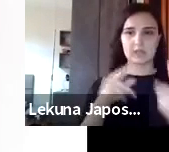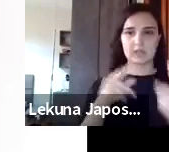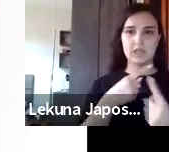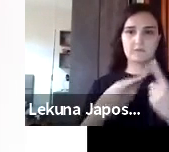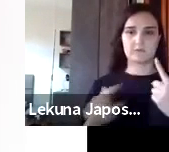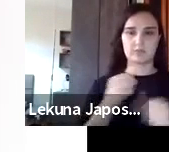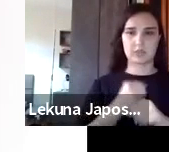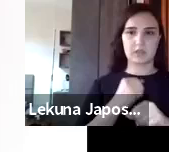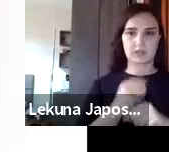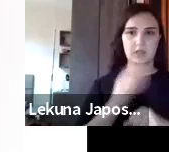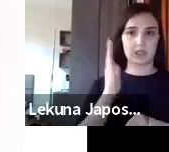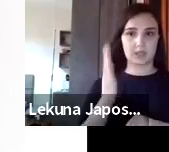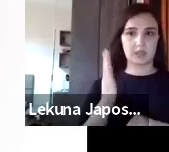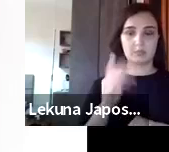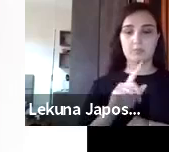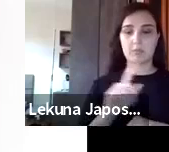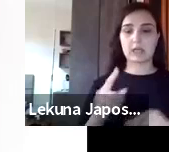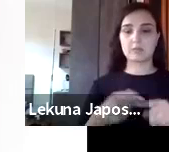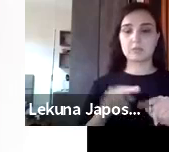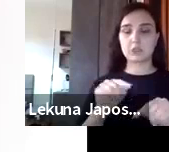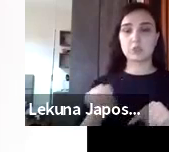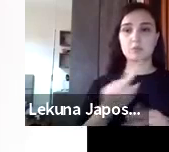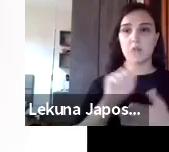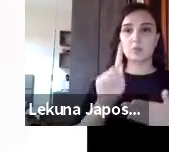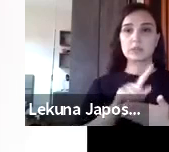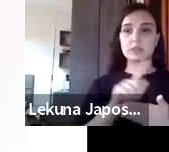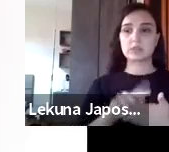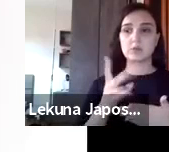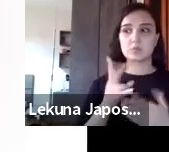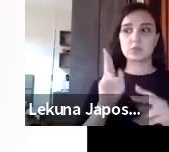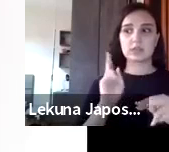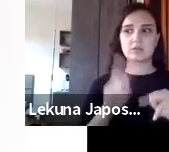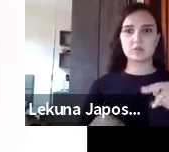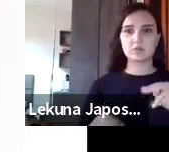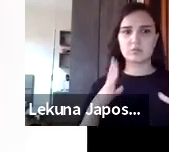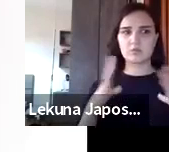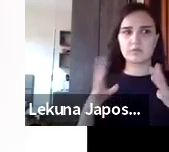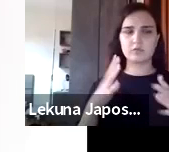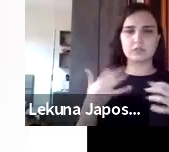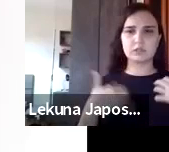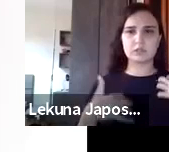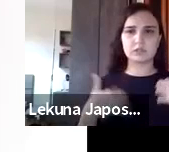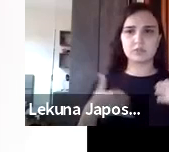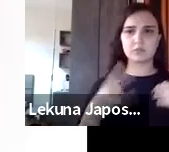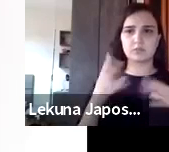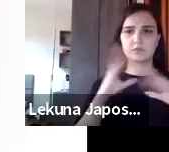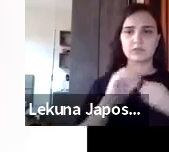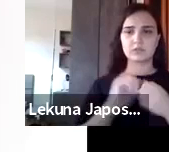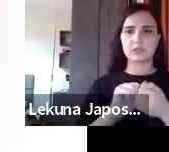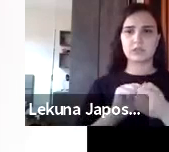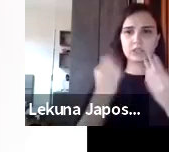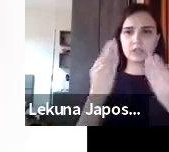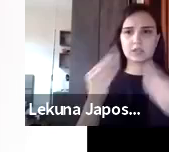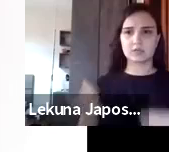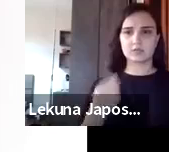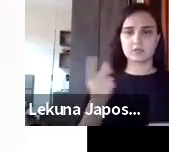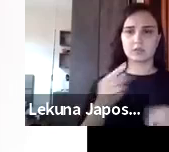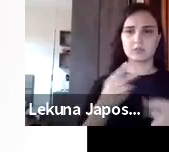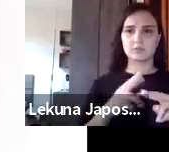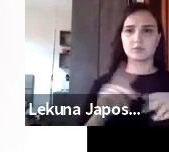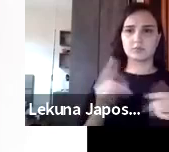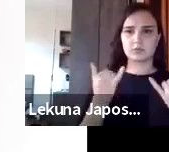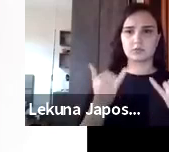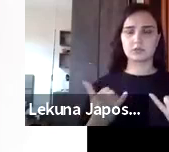განსხვავებულად გავაკეთებ, ხო? მაგრამ აი ის, რომ აუცილებლად რაღაცა უნდა დავასრულო, აუცილებლად უნდა მოვასწრო სარეცხის დღეს დარეცხვა, იმიტომ რომ